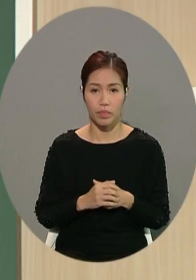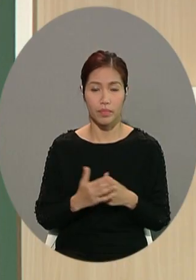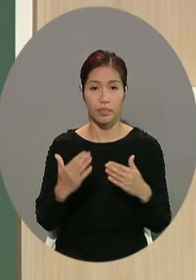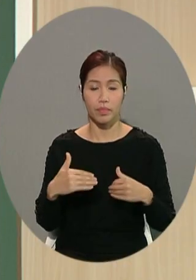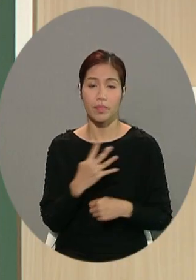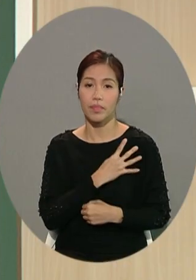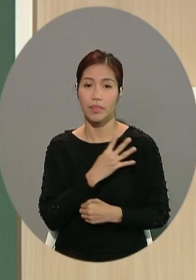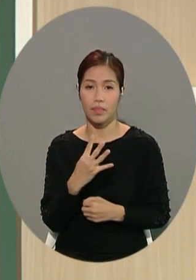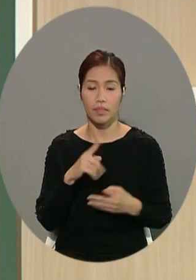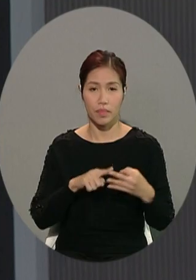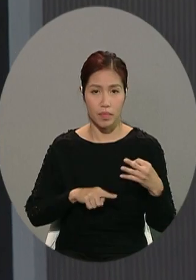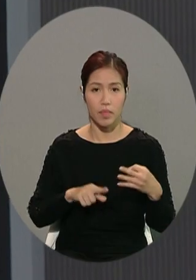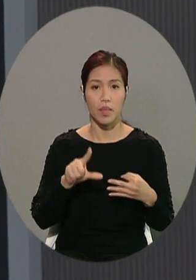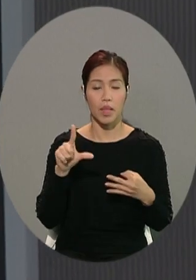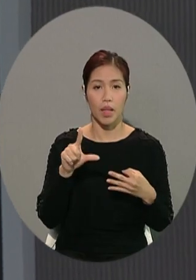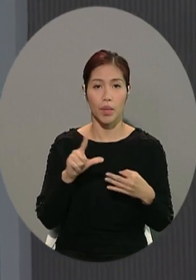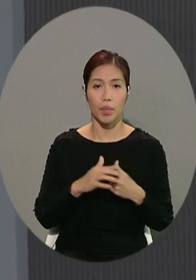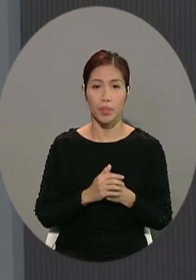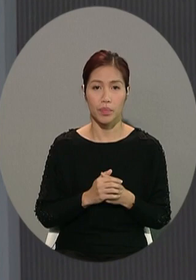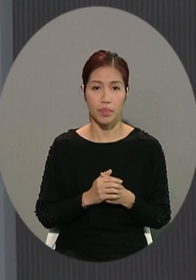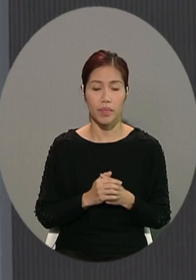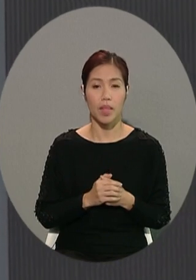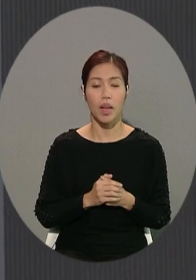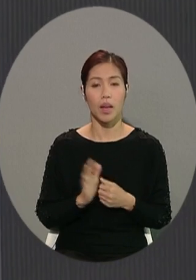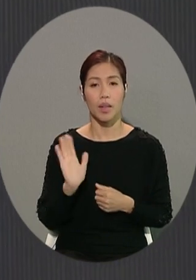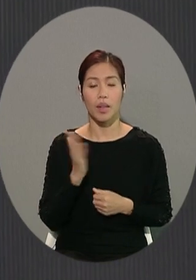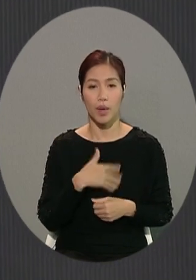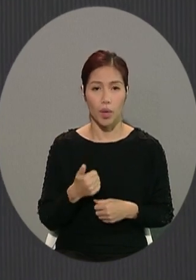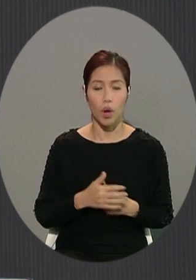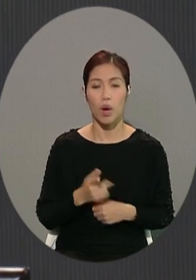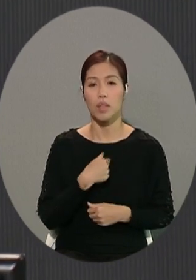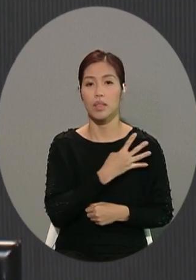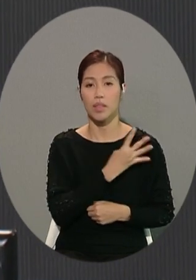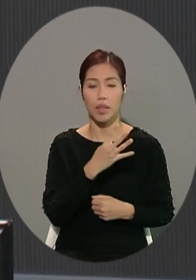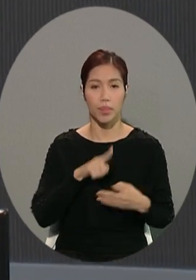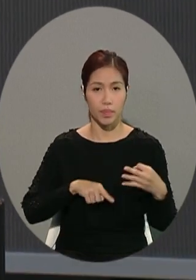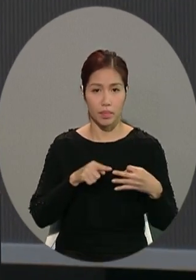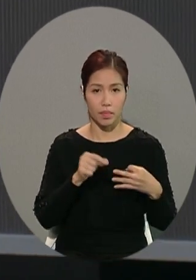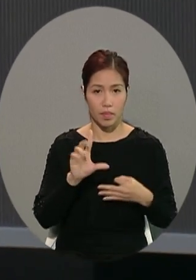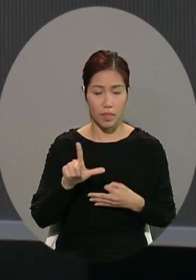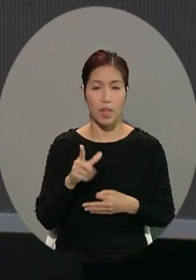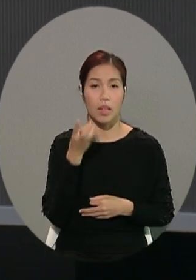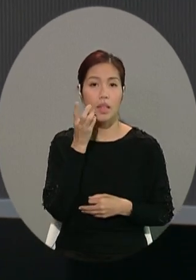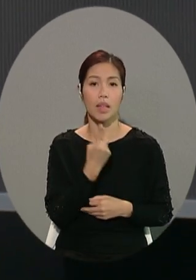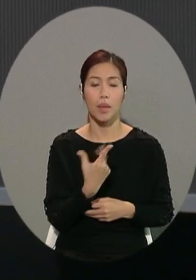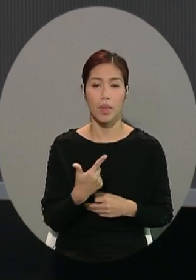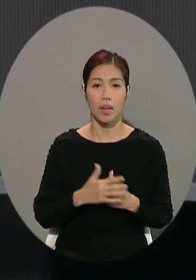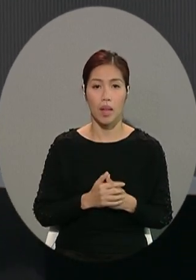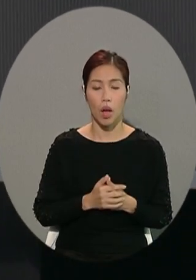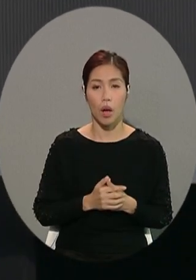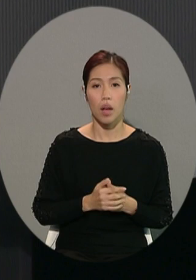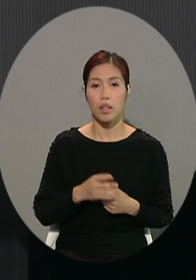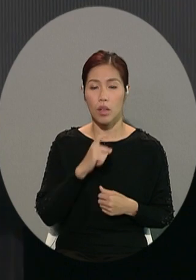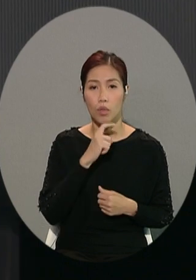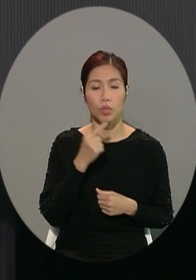四号刘永贤。 是各位东涌的街坊，大家好，我是四号候选人刘永贤，今年28岁，生活在东涌